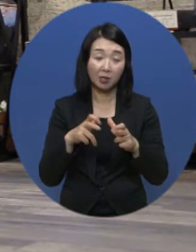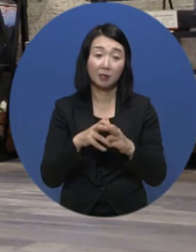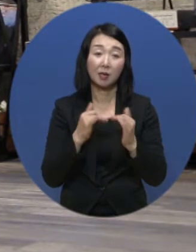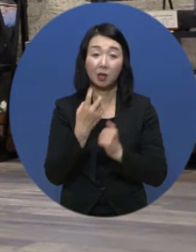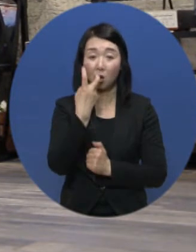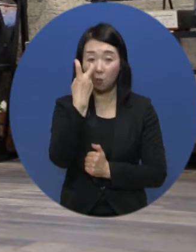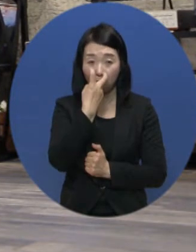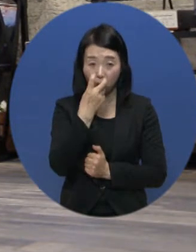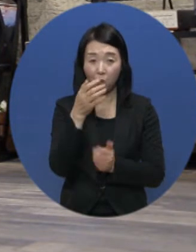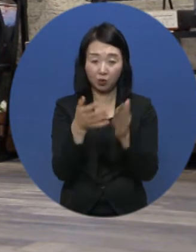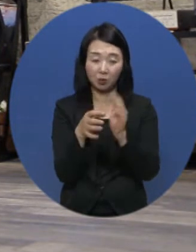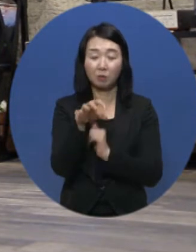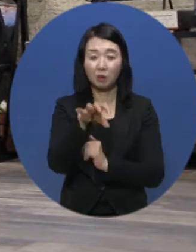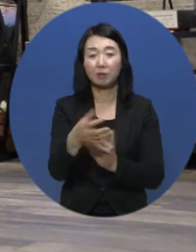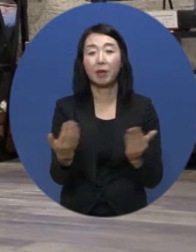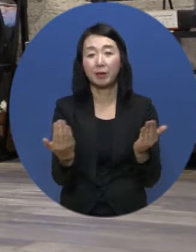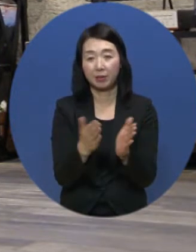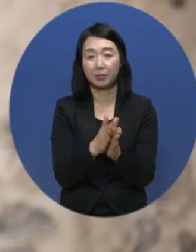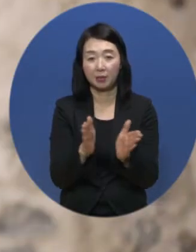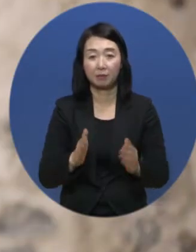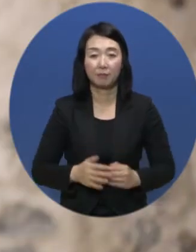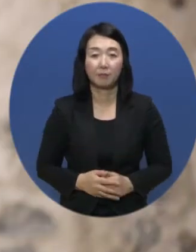곳에서 일을 하게 됩니다.